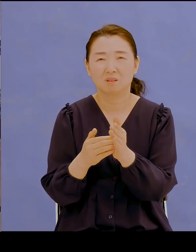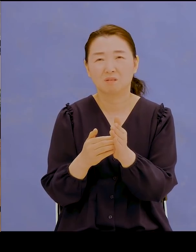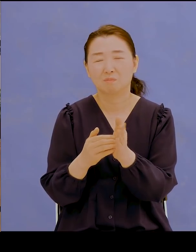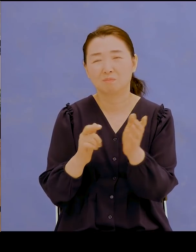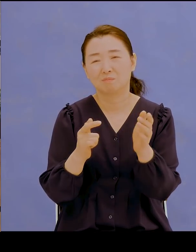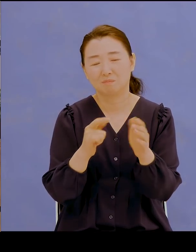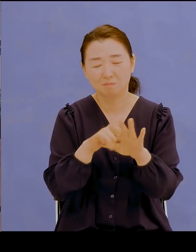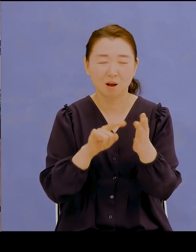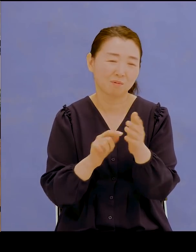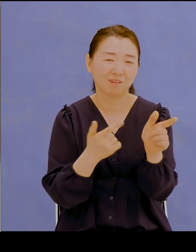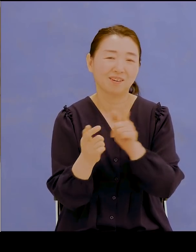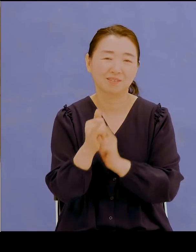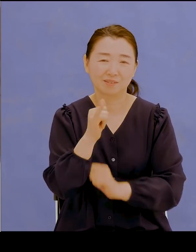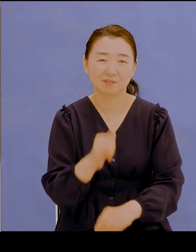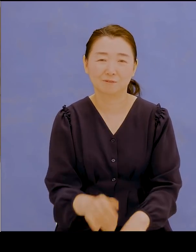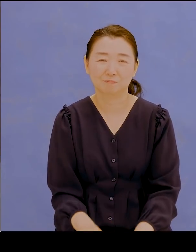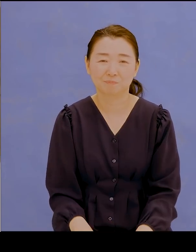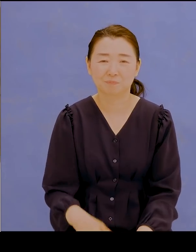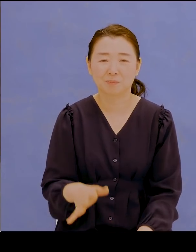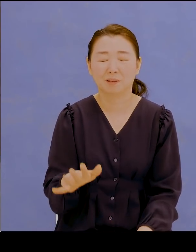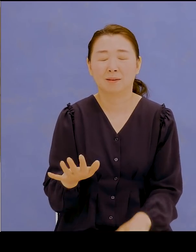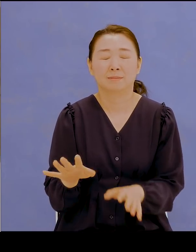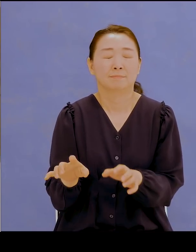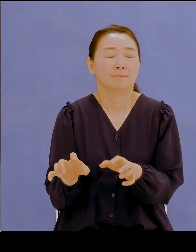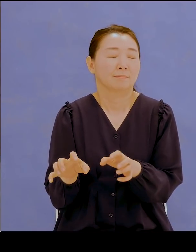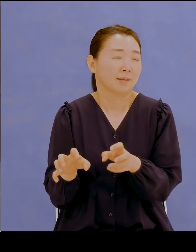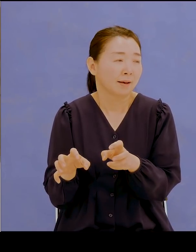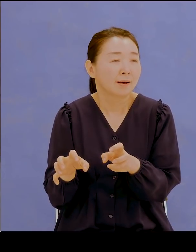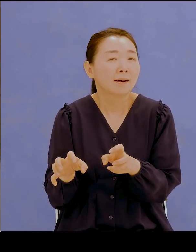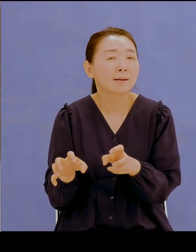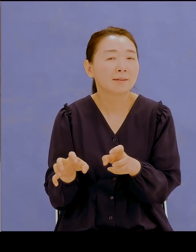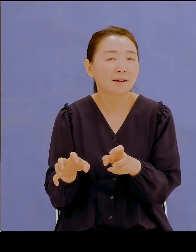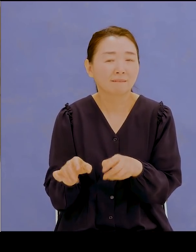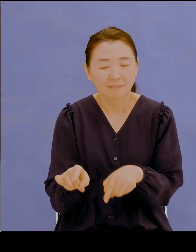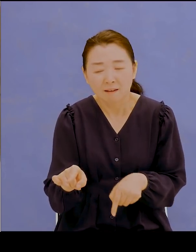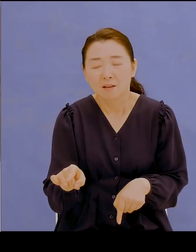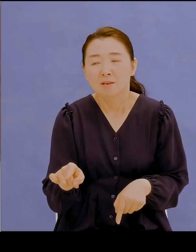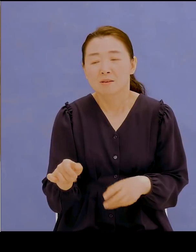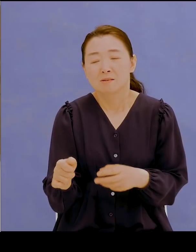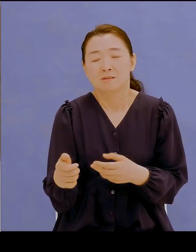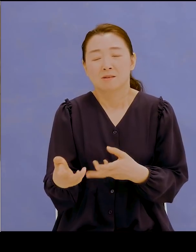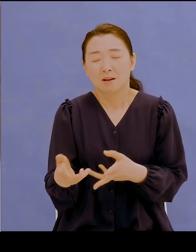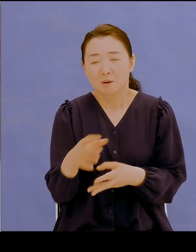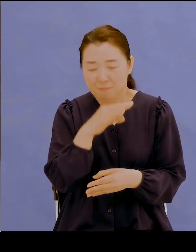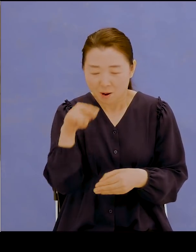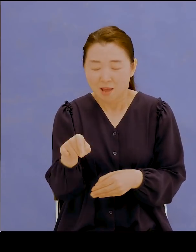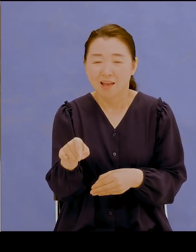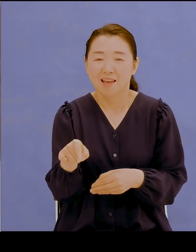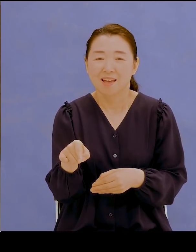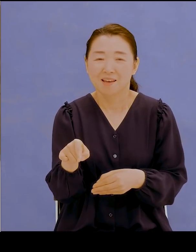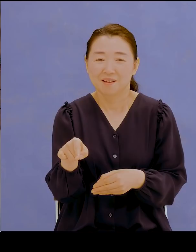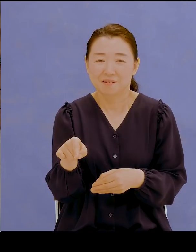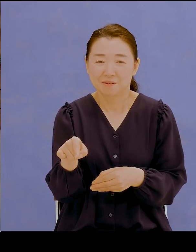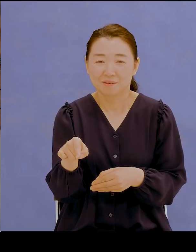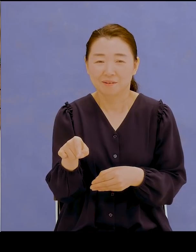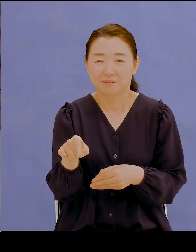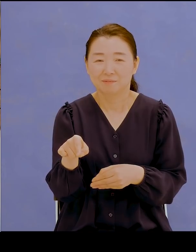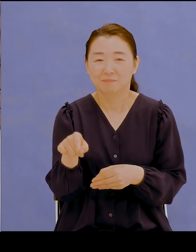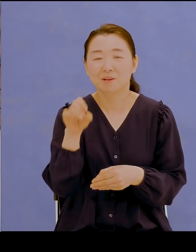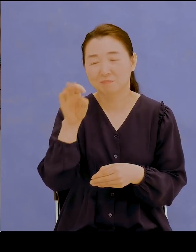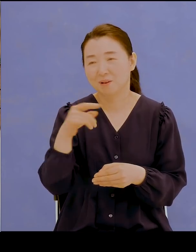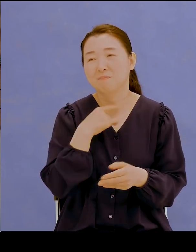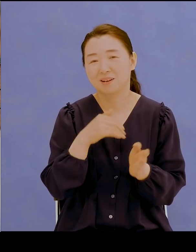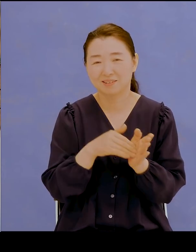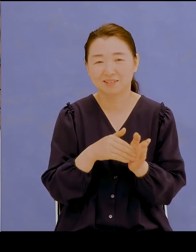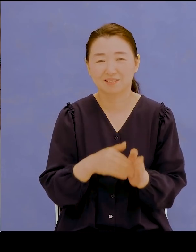겹쳤잖아요 그런 게. 네, 그래서 네, 네. 막 이러면서 으이씨 너 똑바로 해 막 그렇게도 하고 막 예.